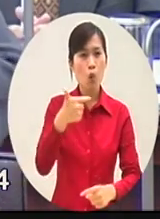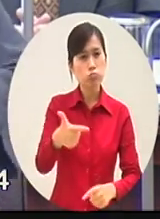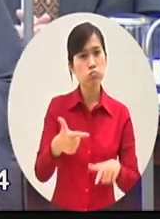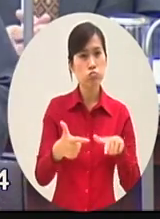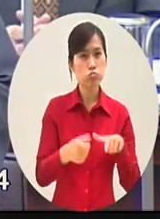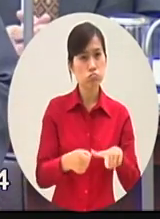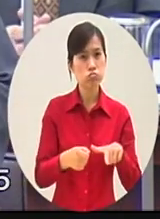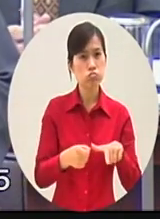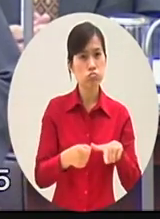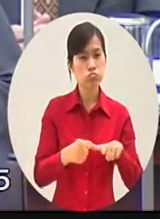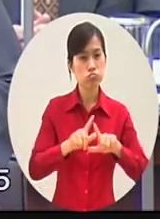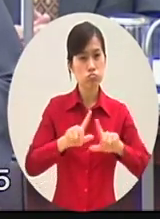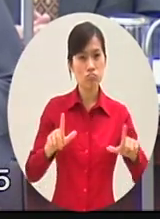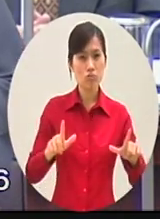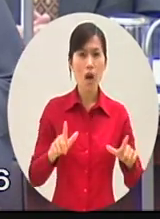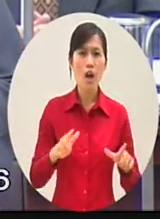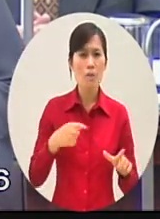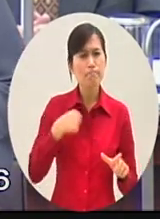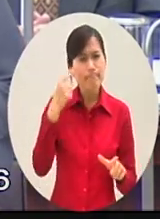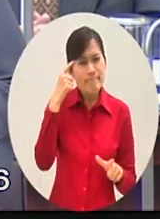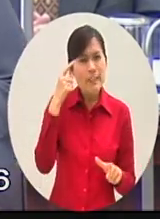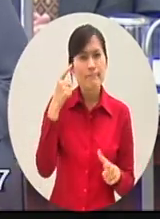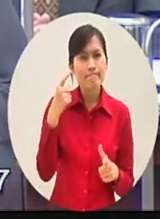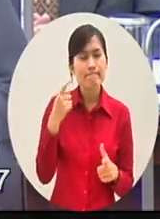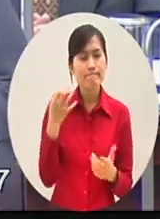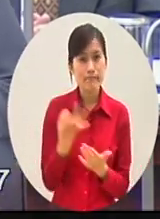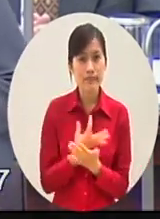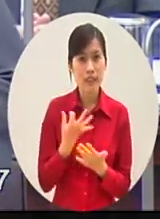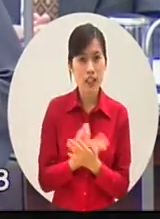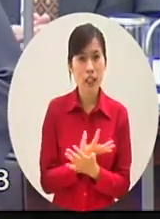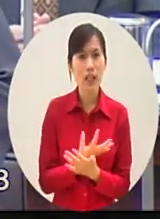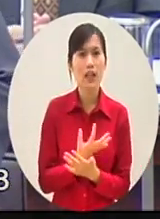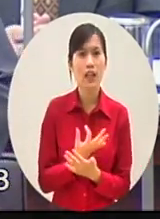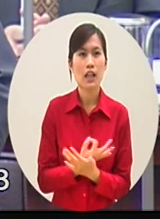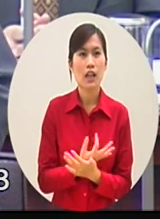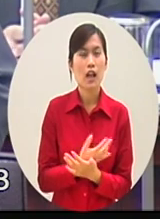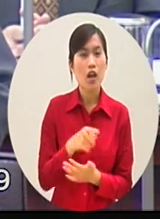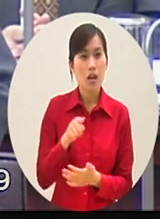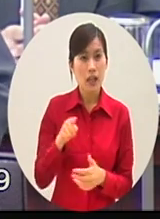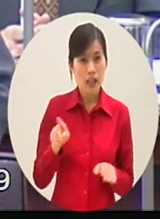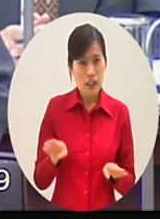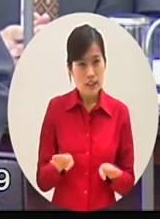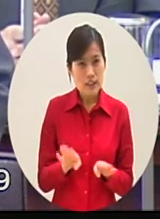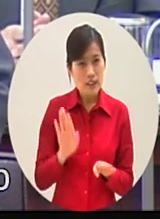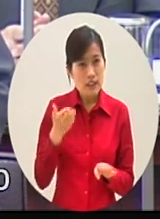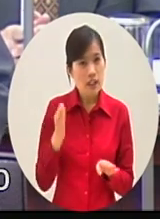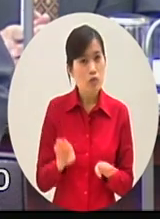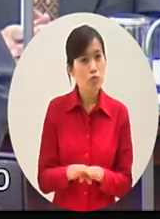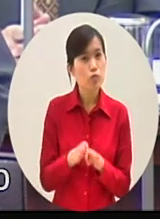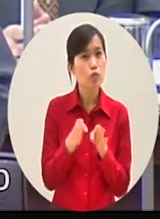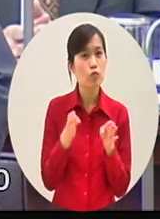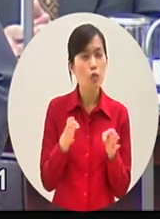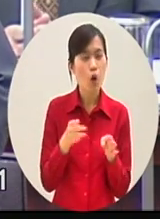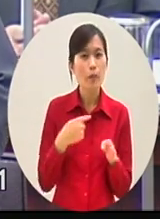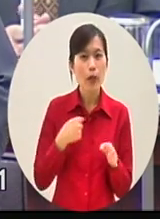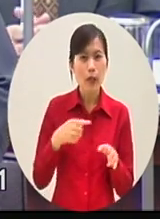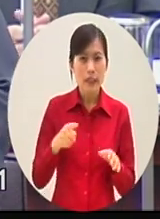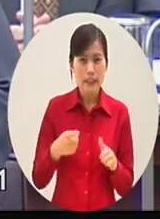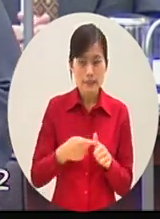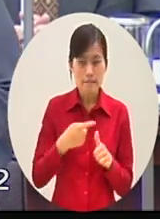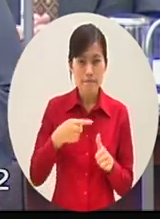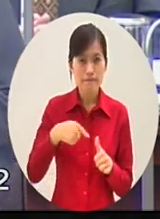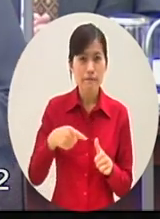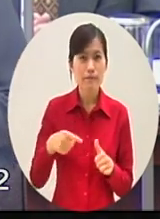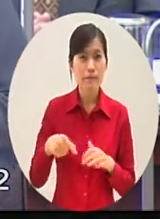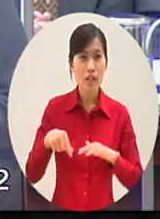大型的探索当然还是不够，不过一开始我认为那个地方我们可以跟金车合作。那刚